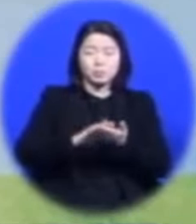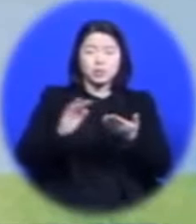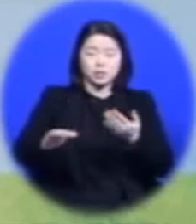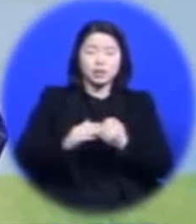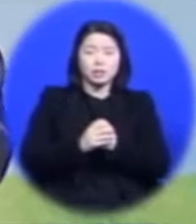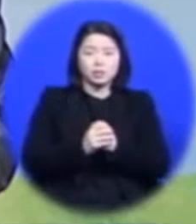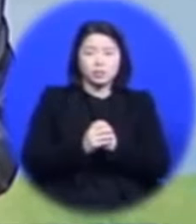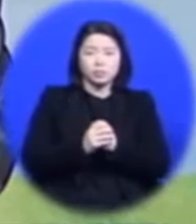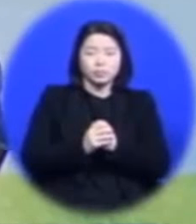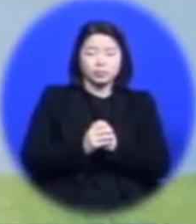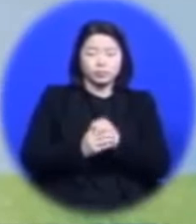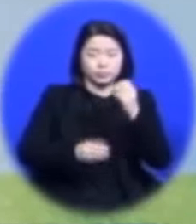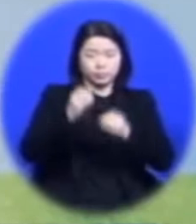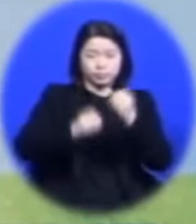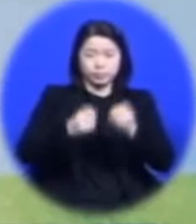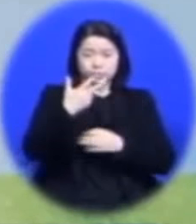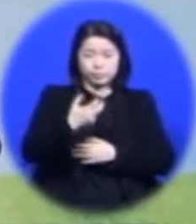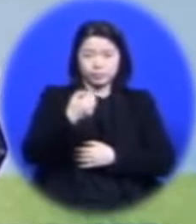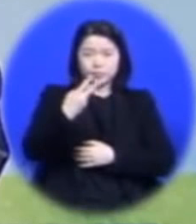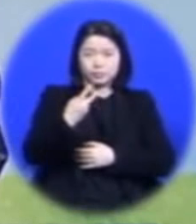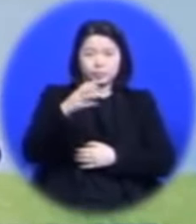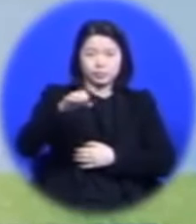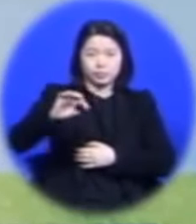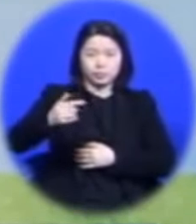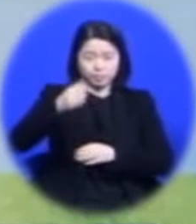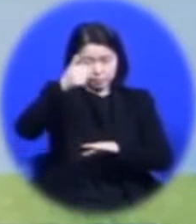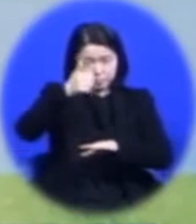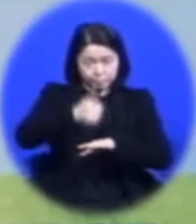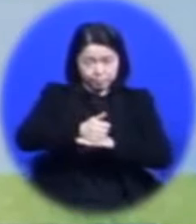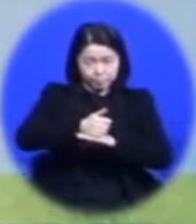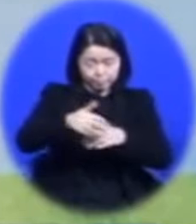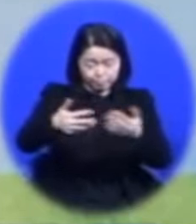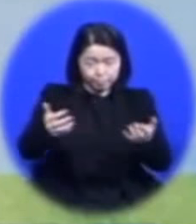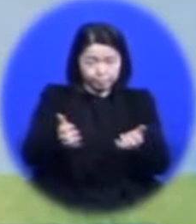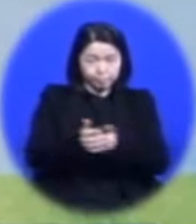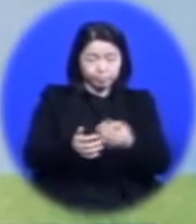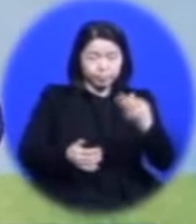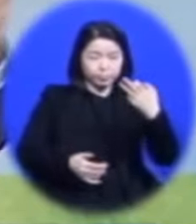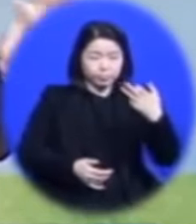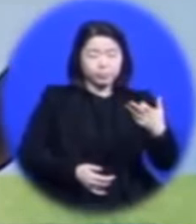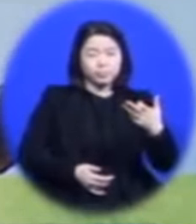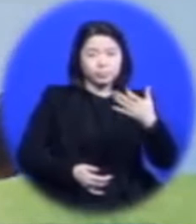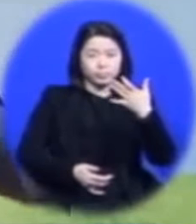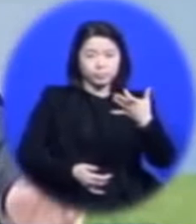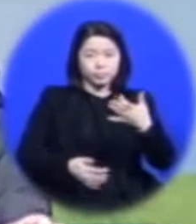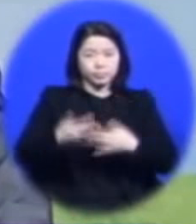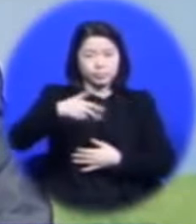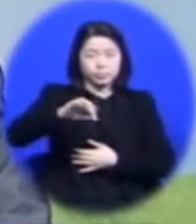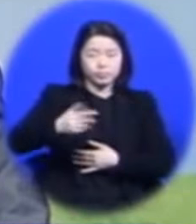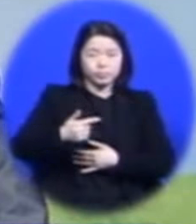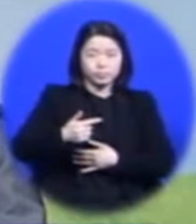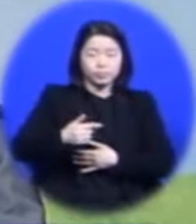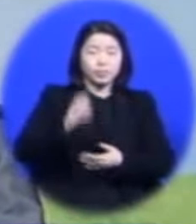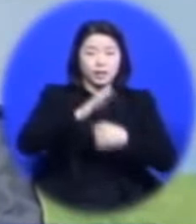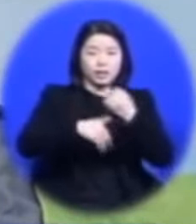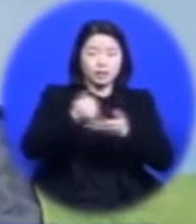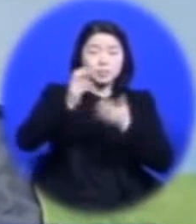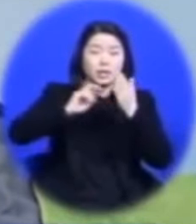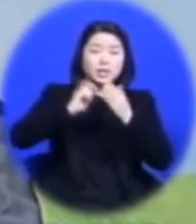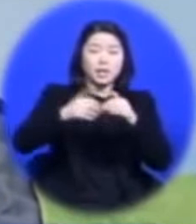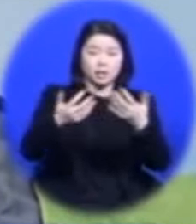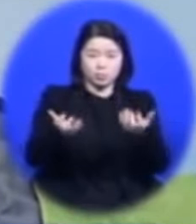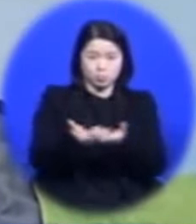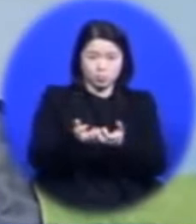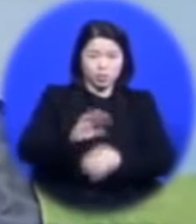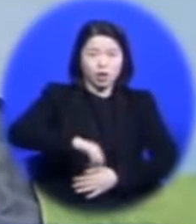버려요 시편 72편 마지막 부분에 다윗이 18절 19절에 하나님을 찬양하는 부분이 이제 나옵니다